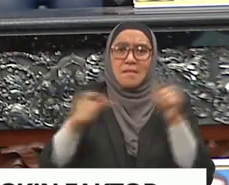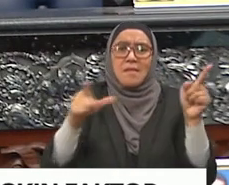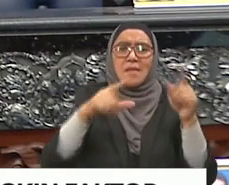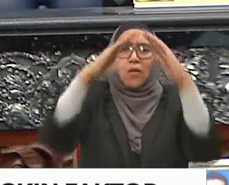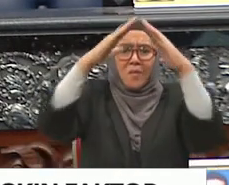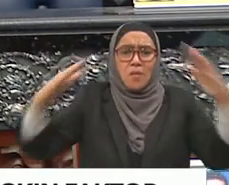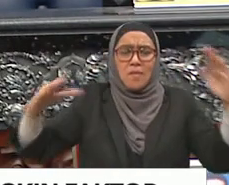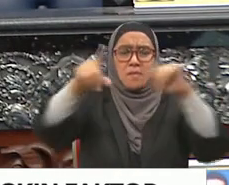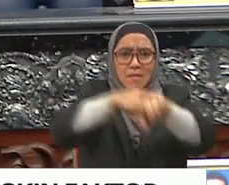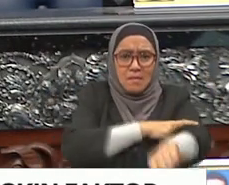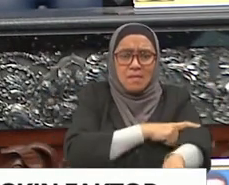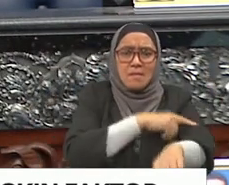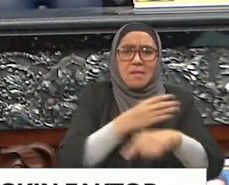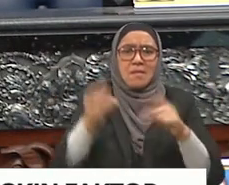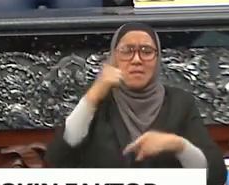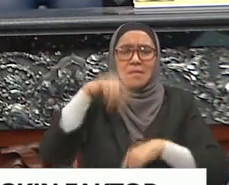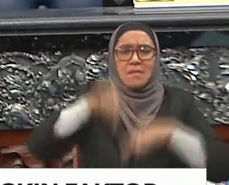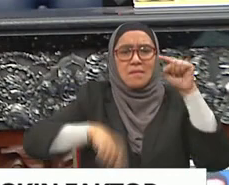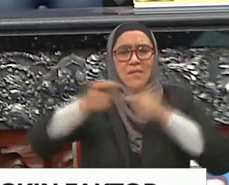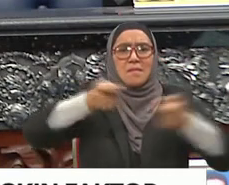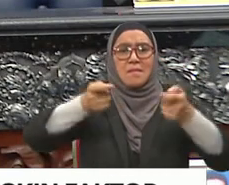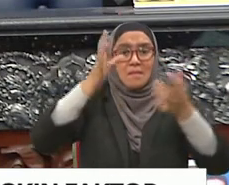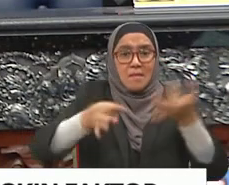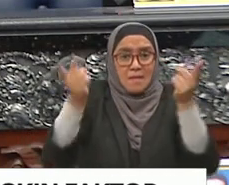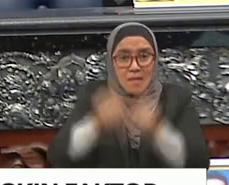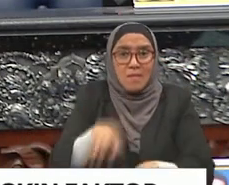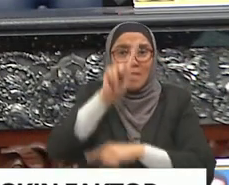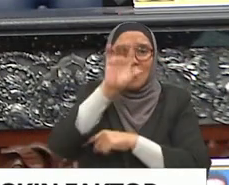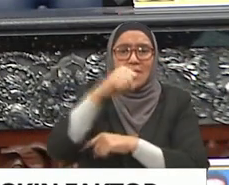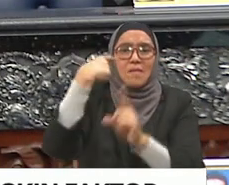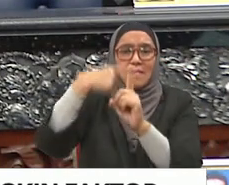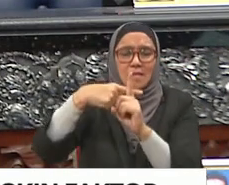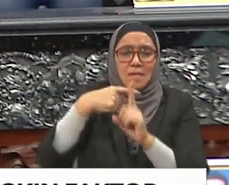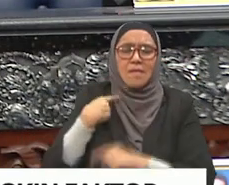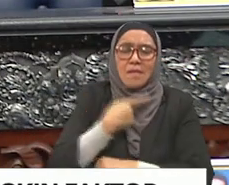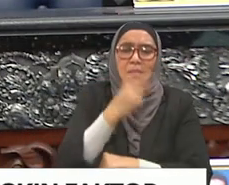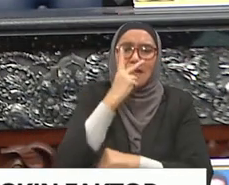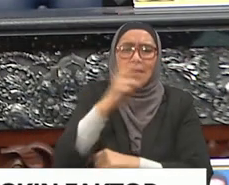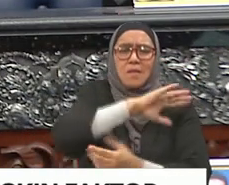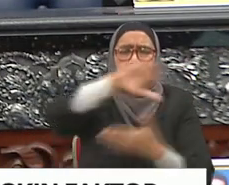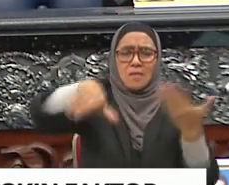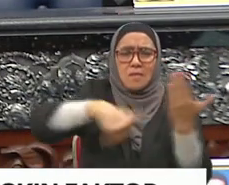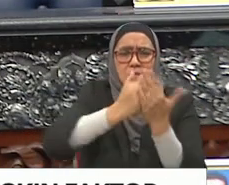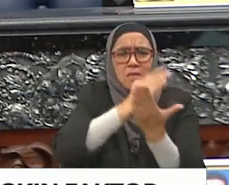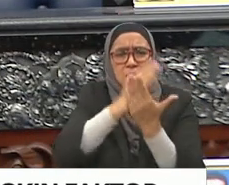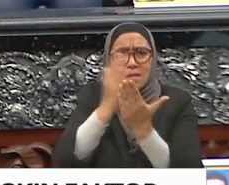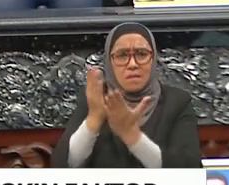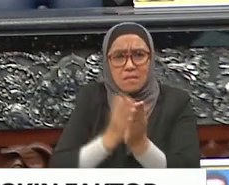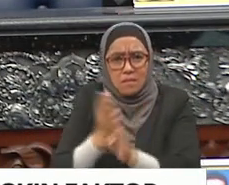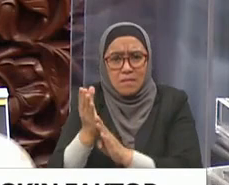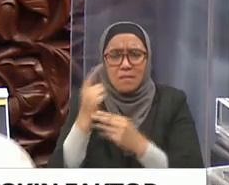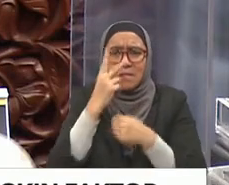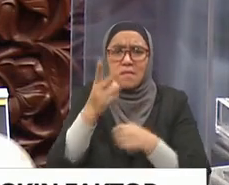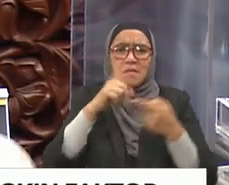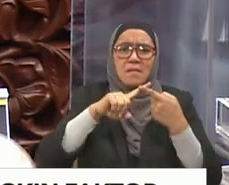berlaku kes-kes yang positif. Dan kita melihat kepada segala aspek, bukan hanya itu tetapi juga varian,